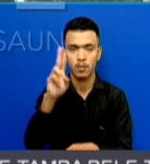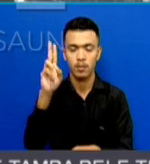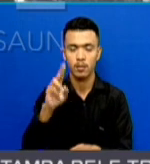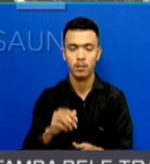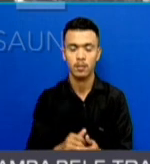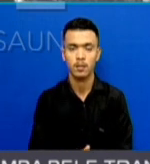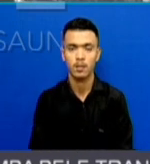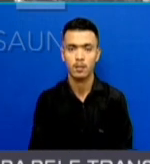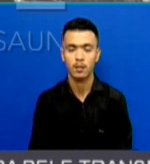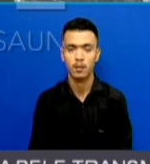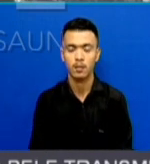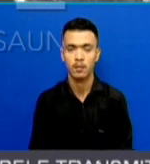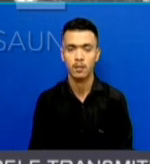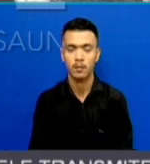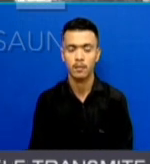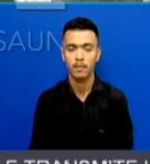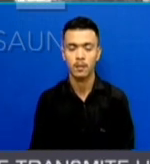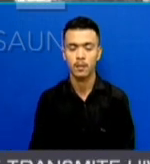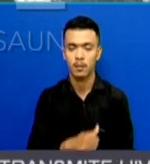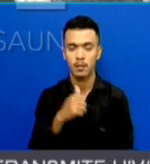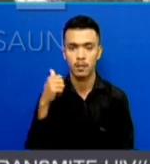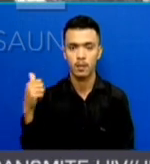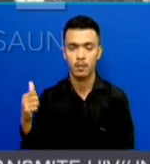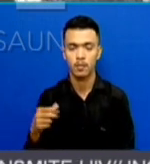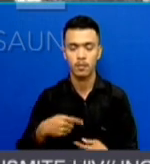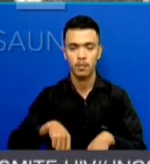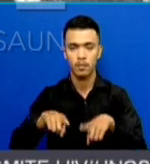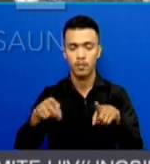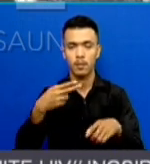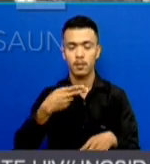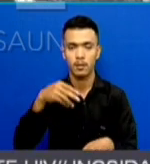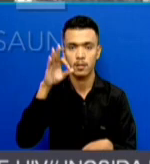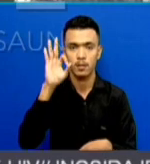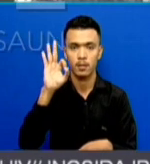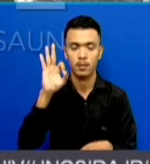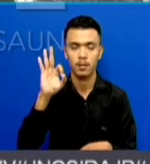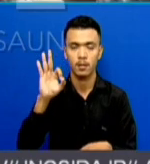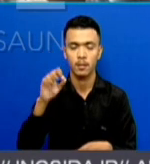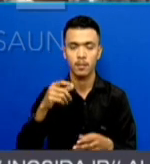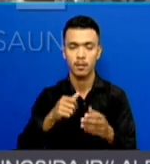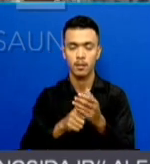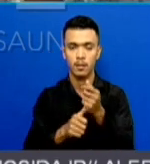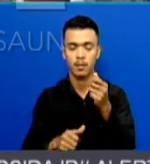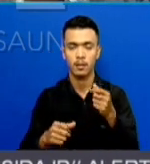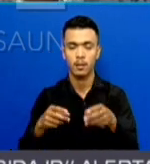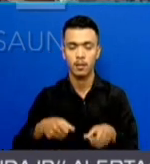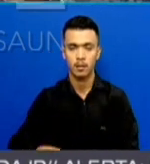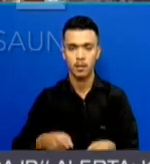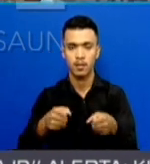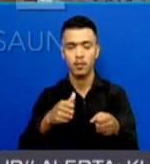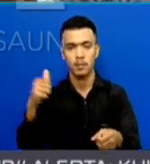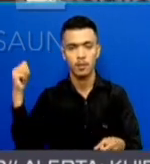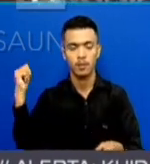sela kalang am na okam ne sasang ida la rumo balung mus ba senti narbiu detam ne keroba kotuk sira. Negosiante Angelina